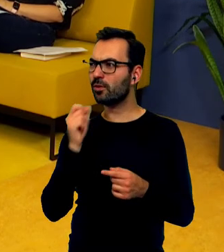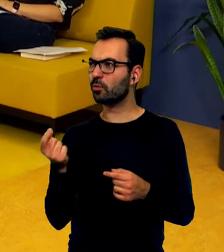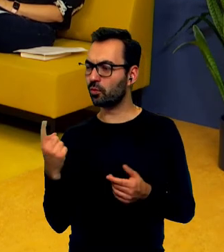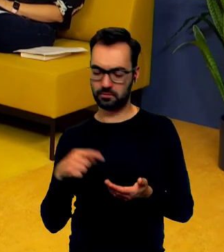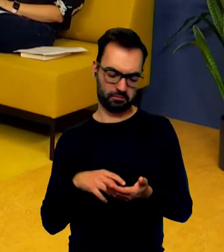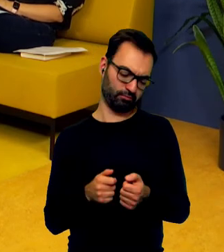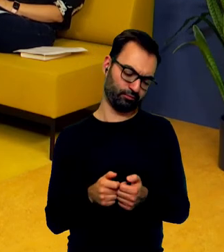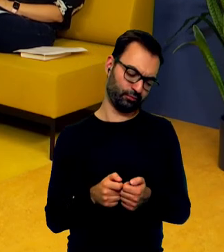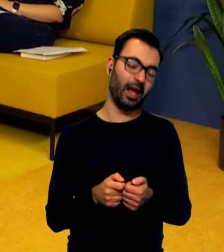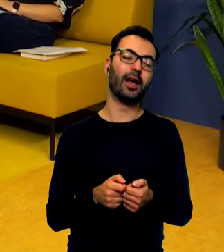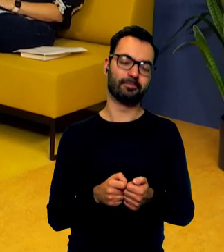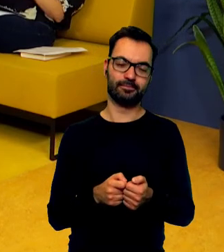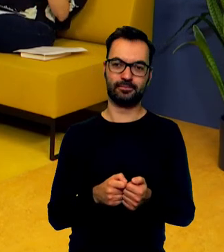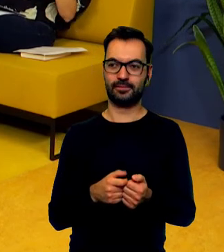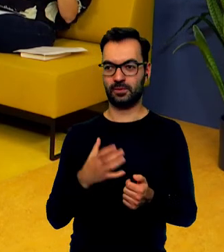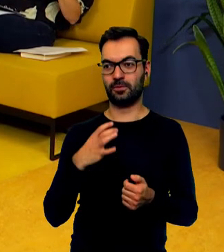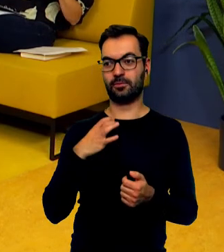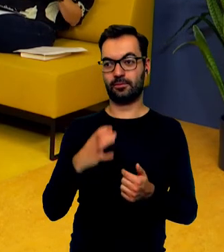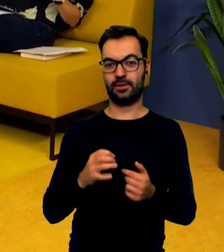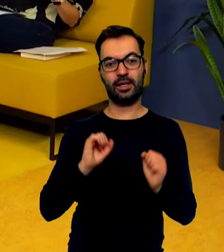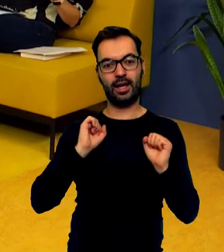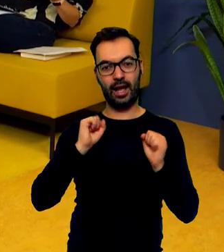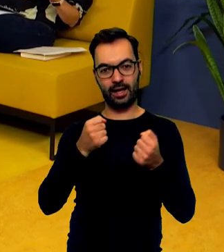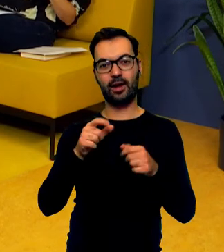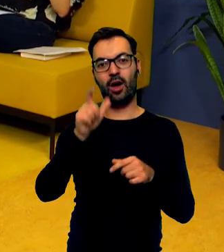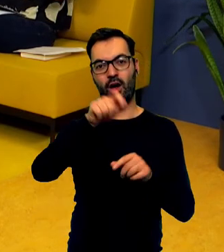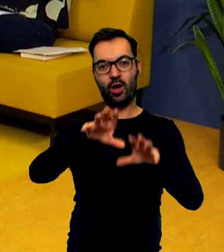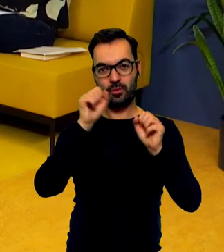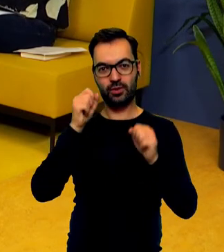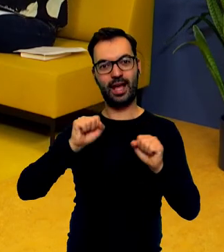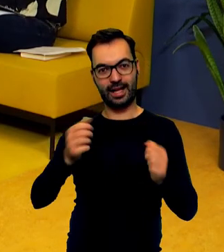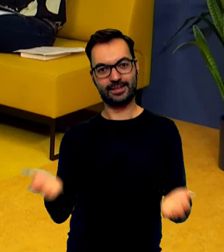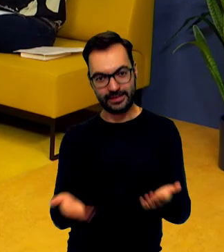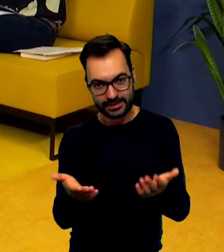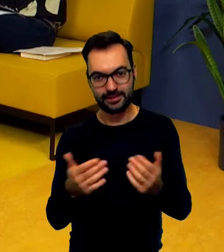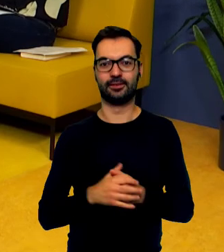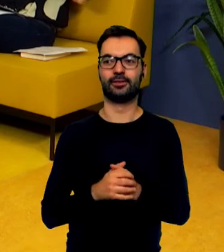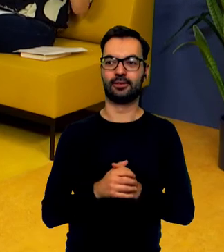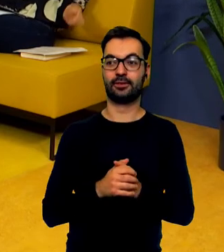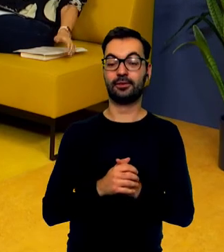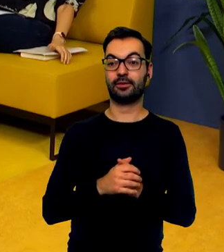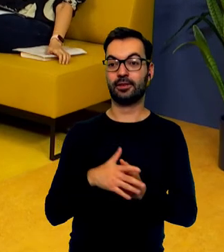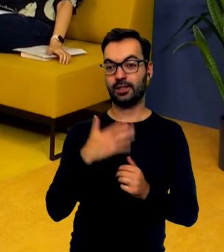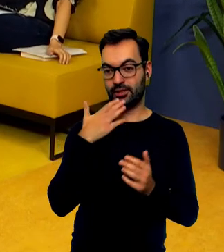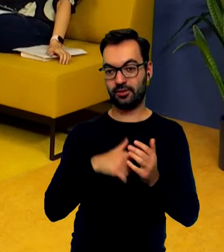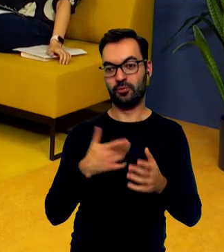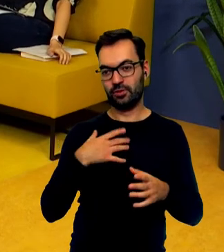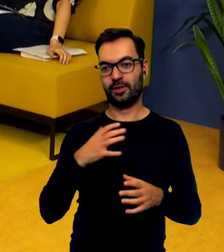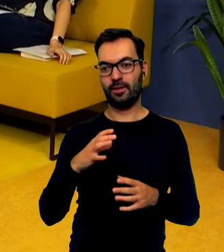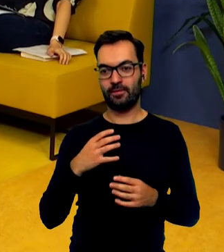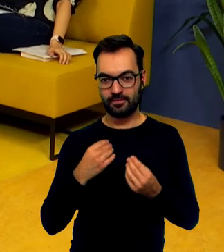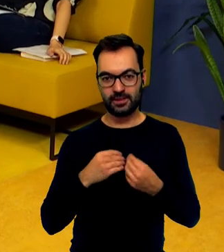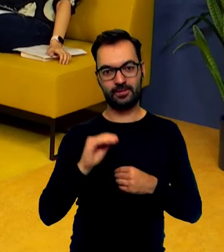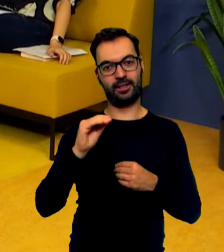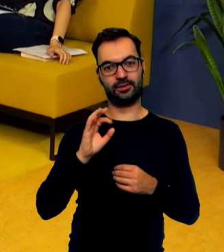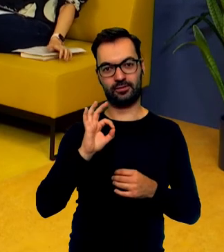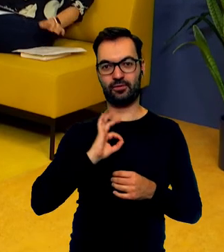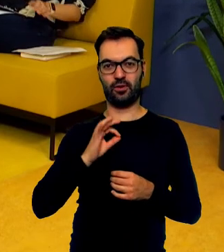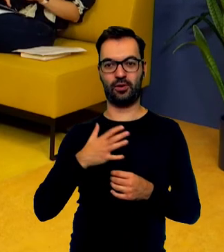słowo, którego nie zna i dzięki temu wzbogacić... Aktywizujemy odbiorców. Oczywiście. Wzbogacić swój zasób słów to nie